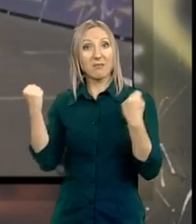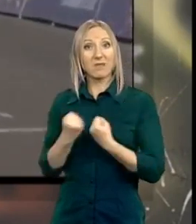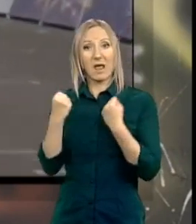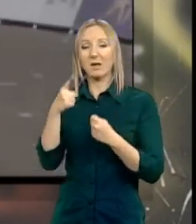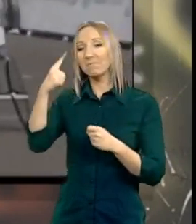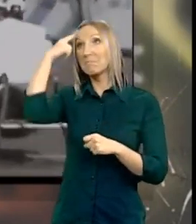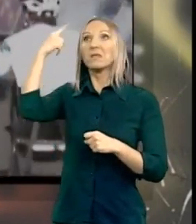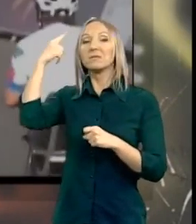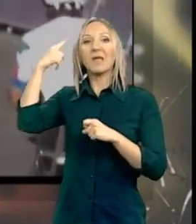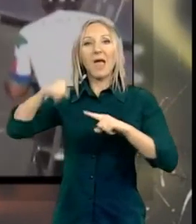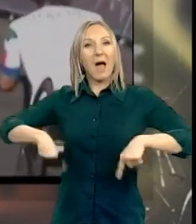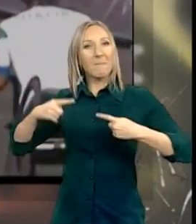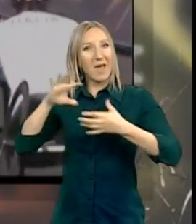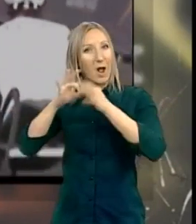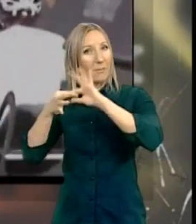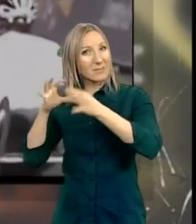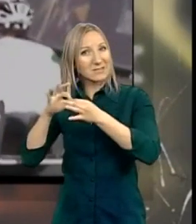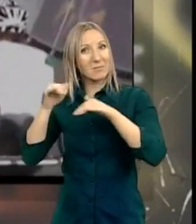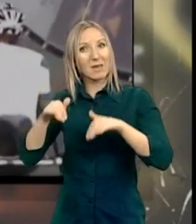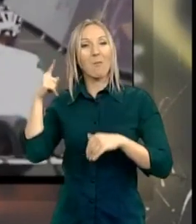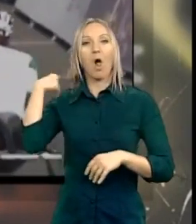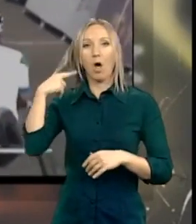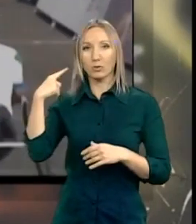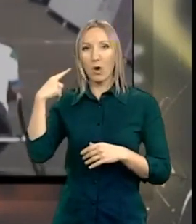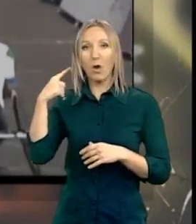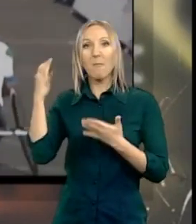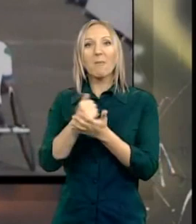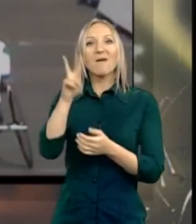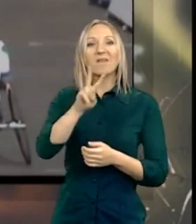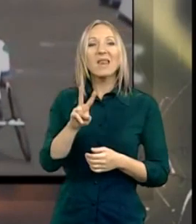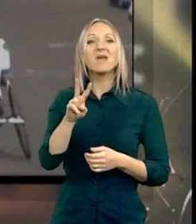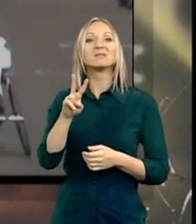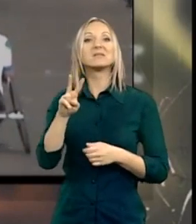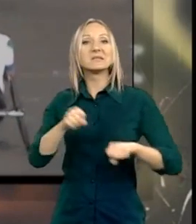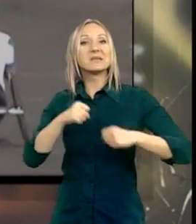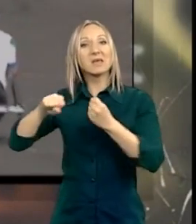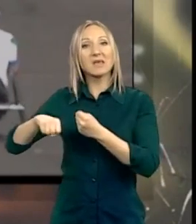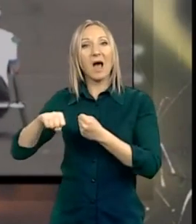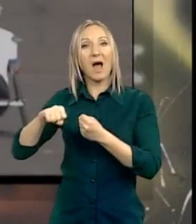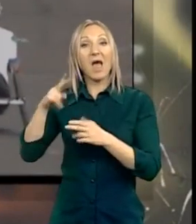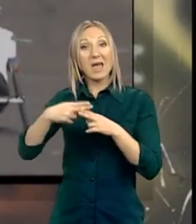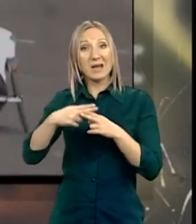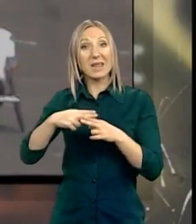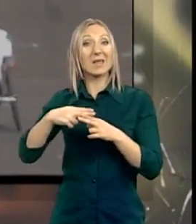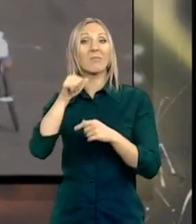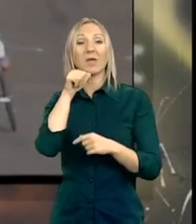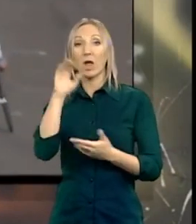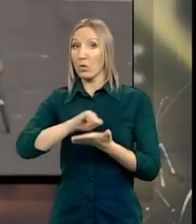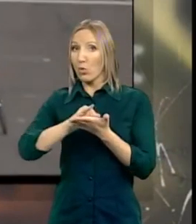na paraolimpijskim igrama u Londonu, a pobedama na maratonima u Venici, Dinu, New Yorku zaslužio mjesto u italijanskoj